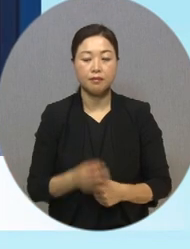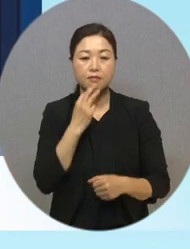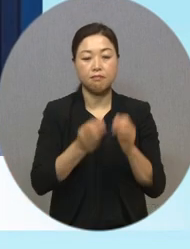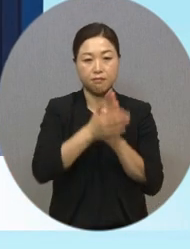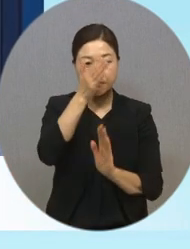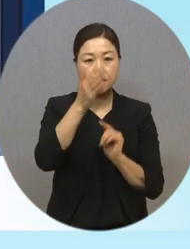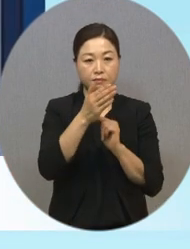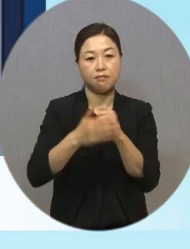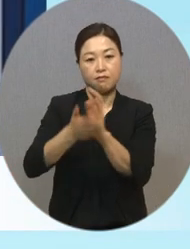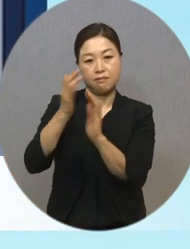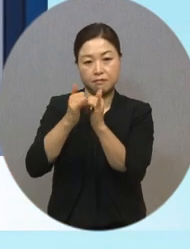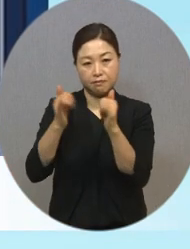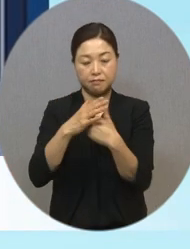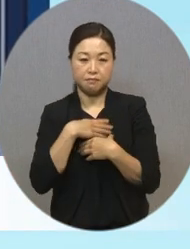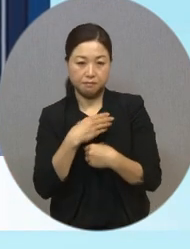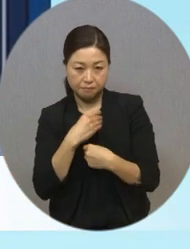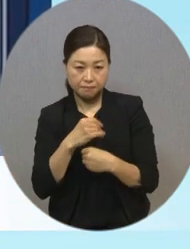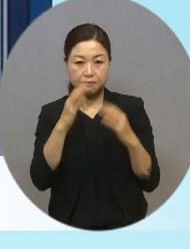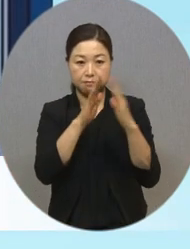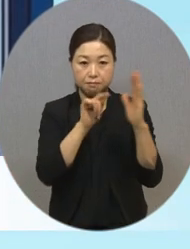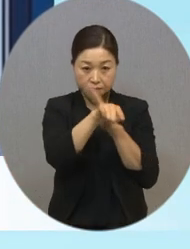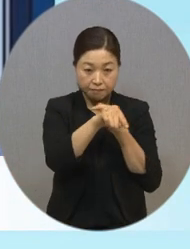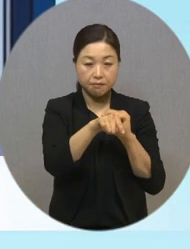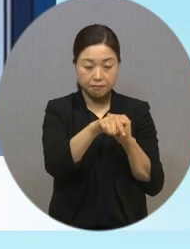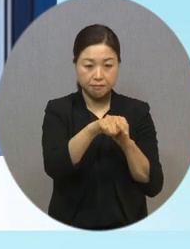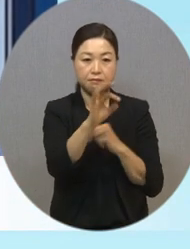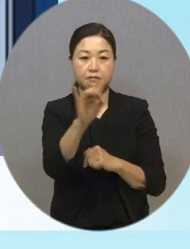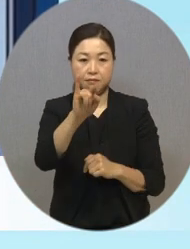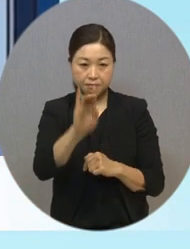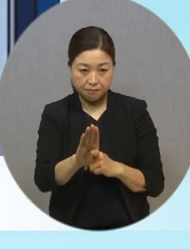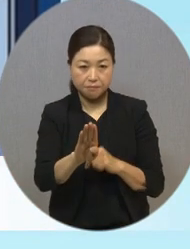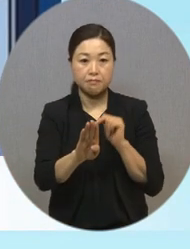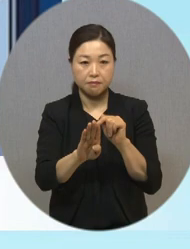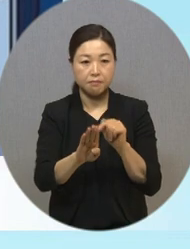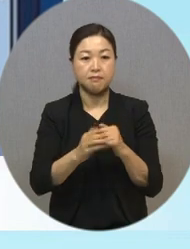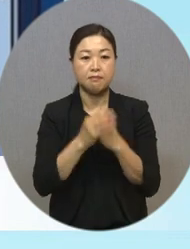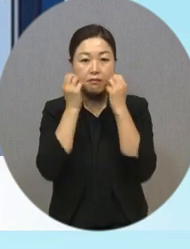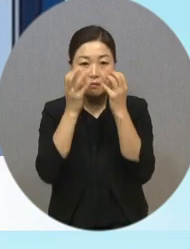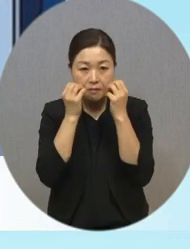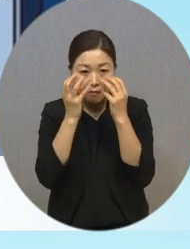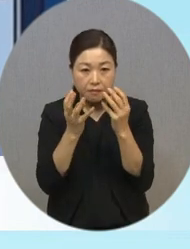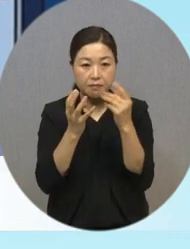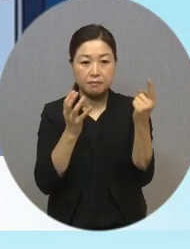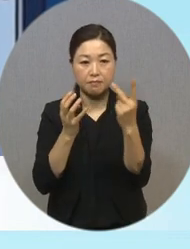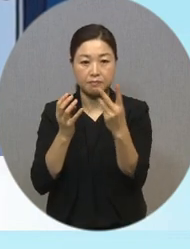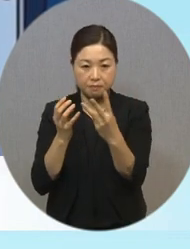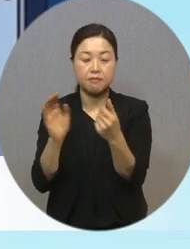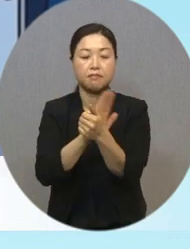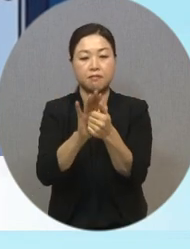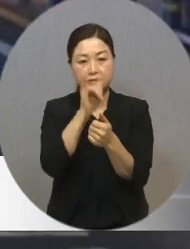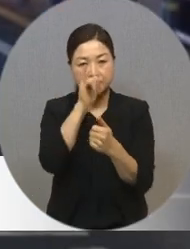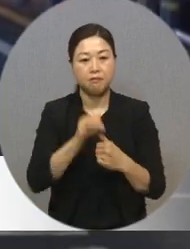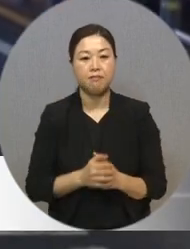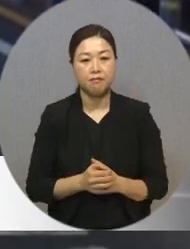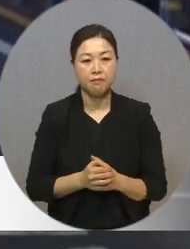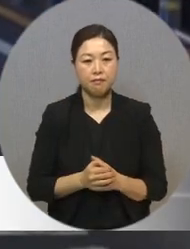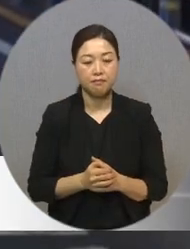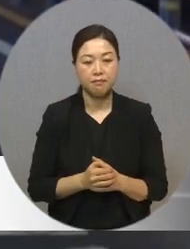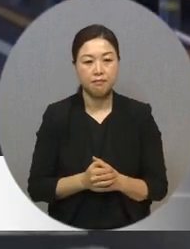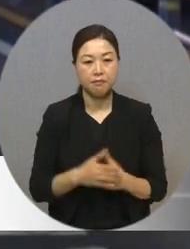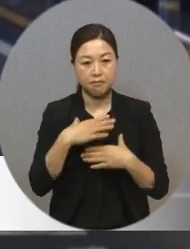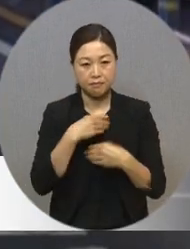서울시가 시민들의 안전한 귀가를 위한 필수 앱, 안심이 앱에 신규 3종 서비스를 제공합니다. 안심이